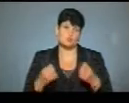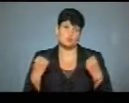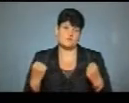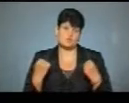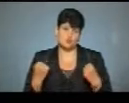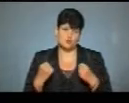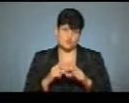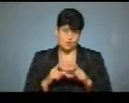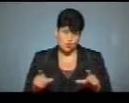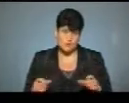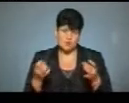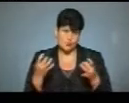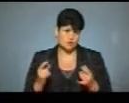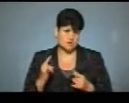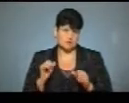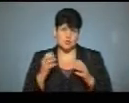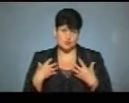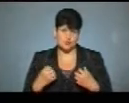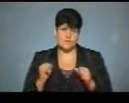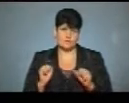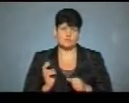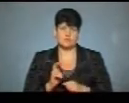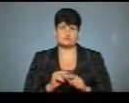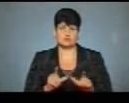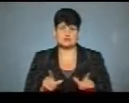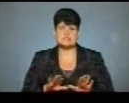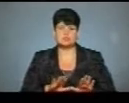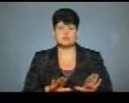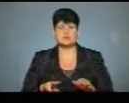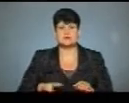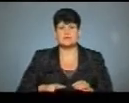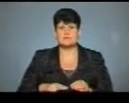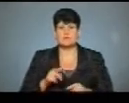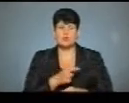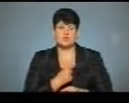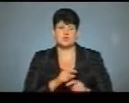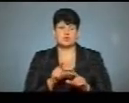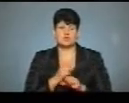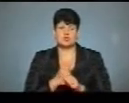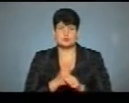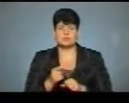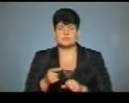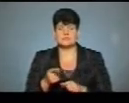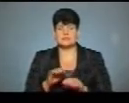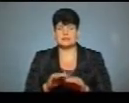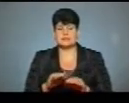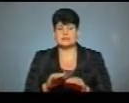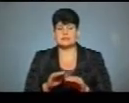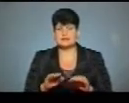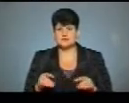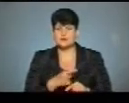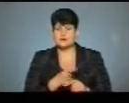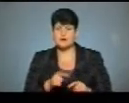фізкультурі в школі і просто, що дитина здорова, може відвідувати школу. Заступник директора з поліклінічної роботи Тернопільської міської дитячої лікарні Володимир Кучма